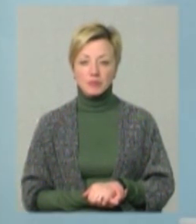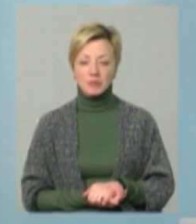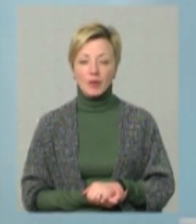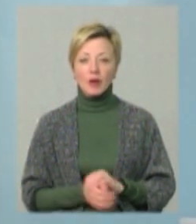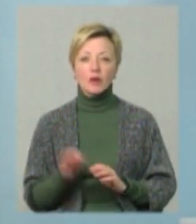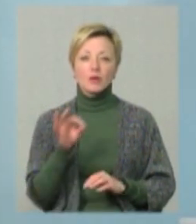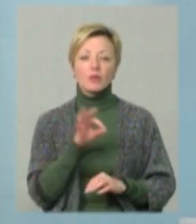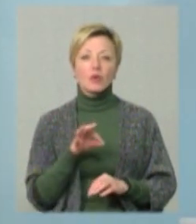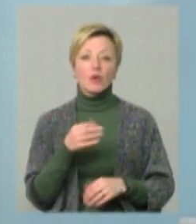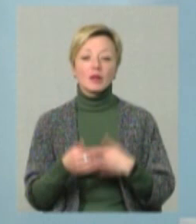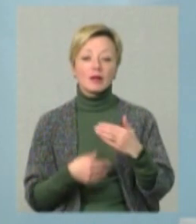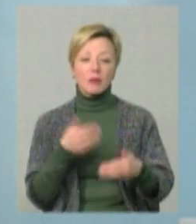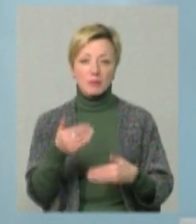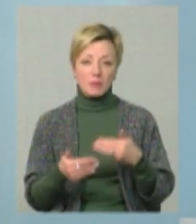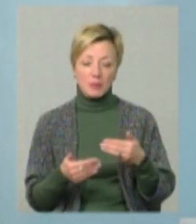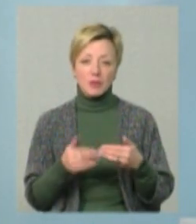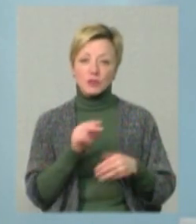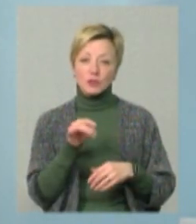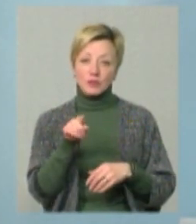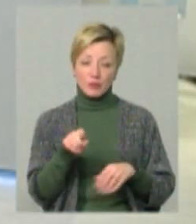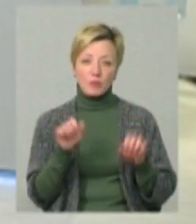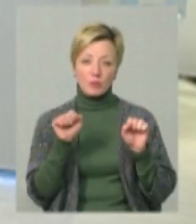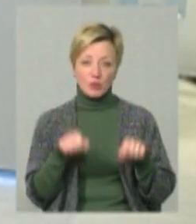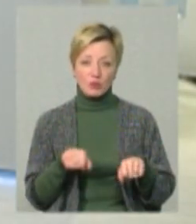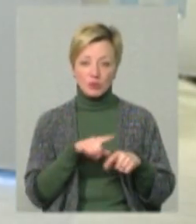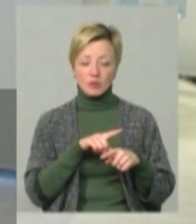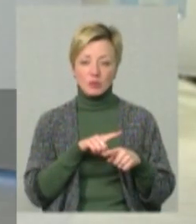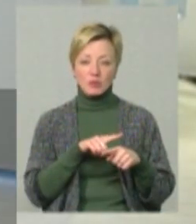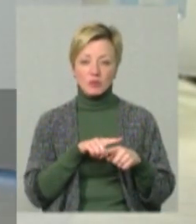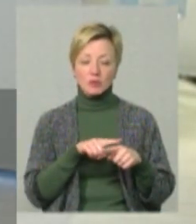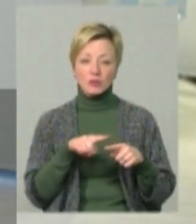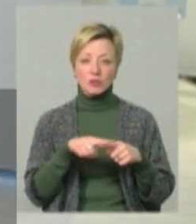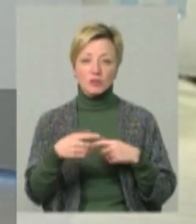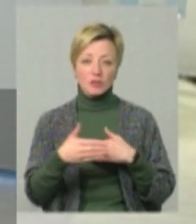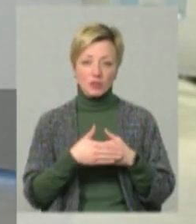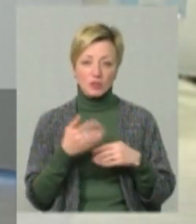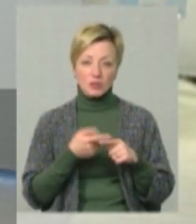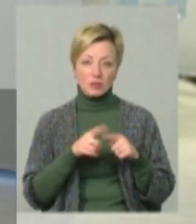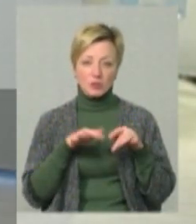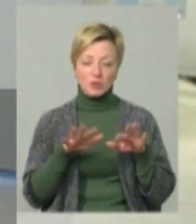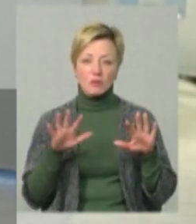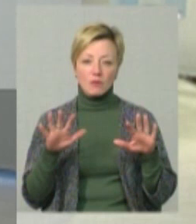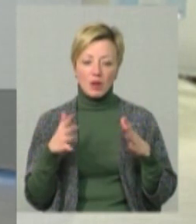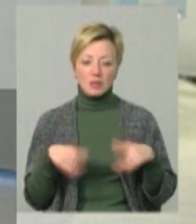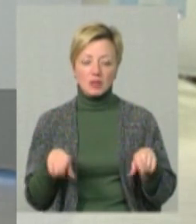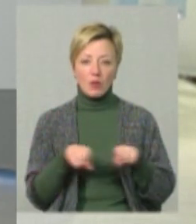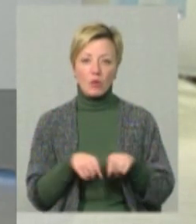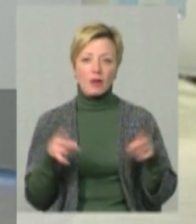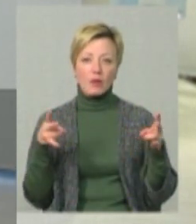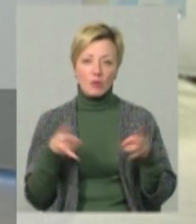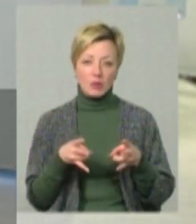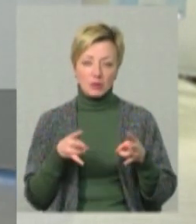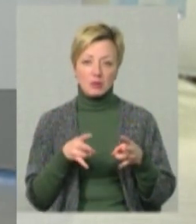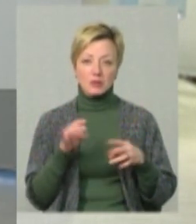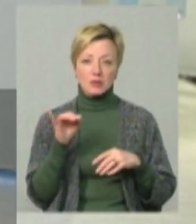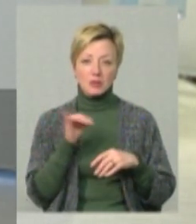От щодо швидкості, чи є у вас можливості і ресурси для того, щоб пришвидшити цей процес у разі от такої